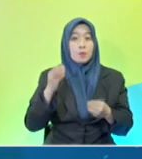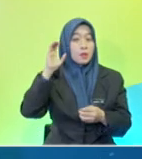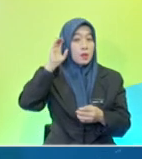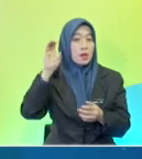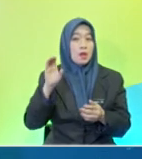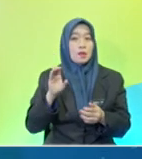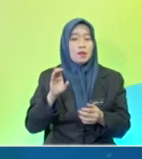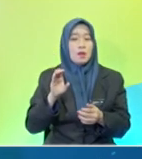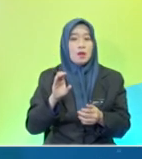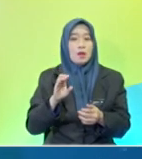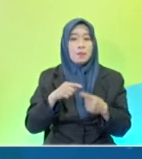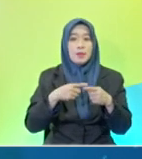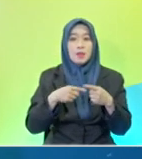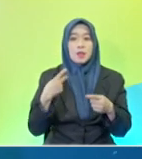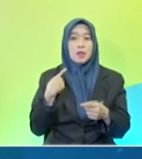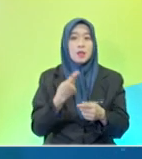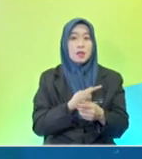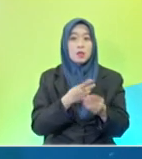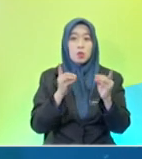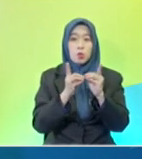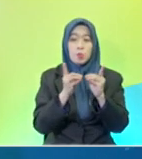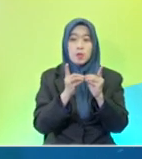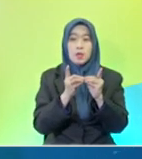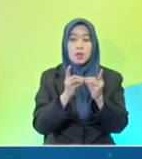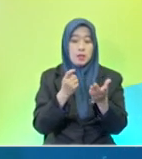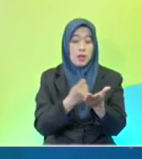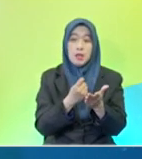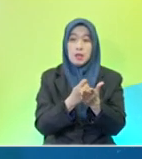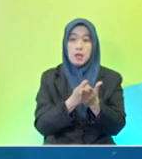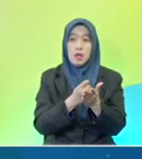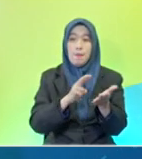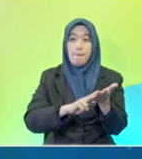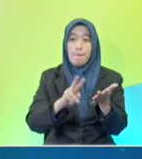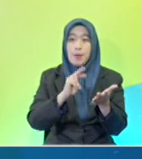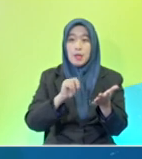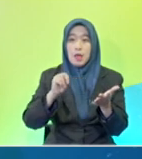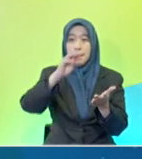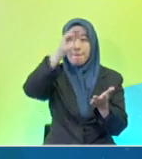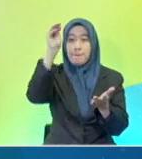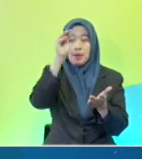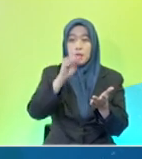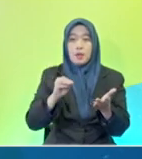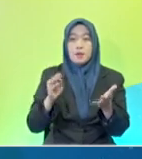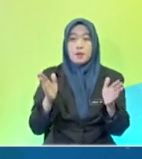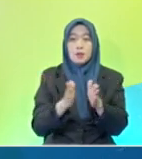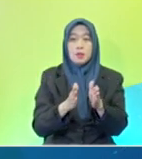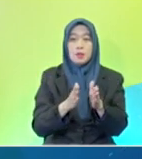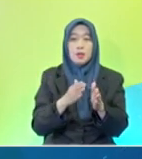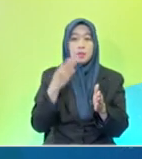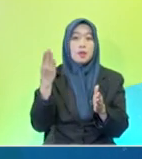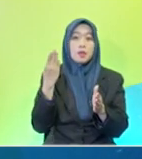berjumpa dengan tanda waqaf mim kecil, kita hendaklah lazim berhenti. Cuba Fatin